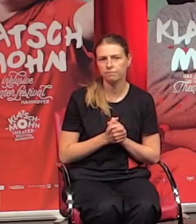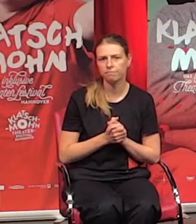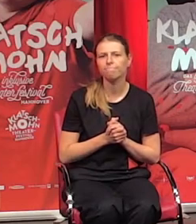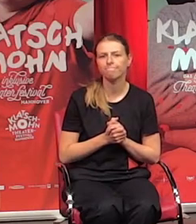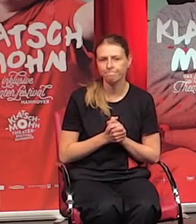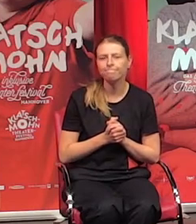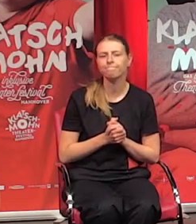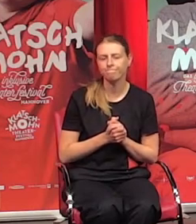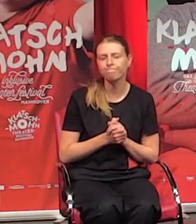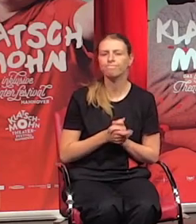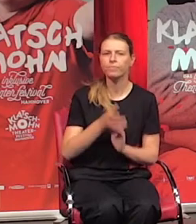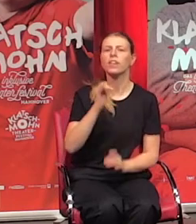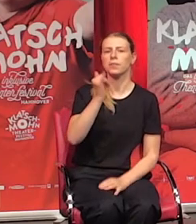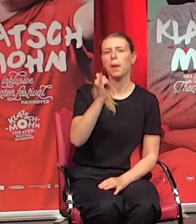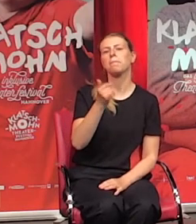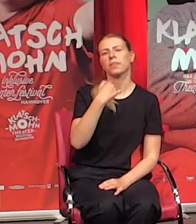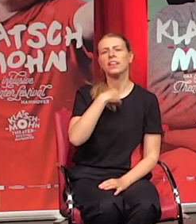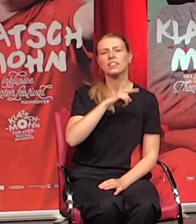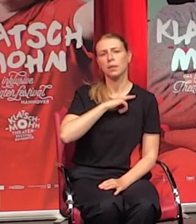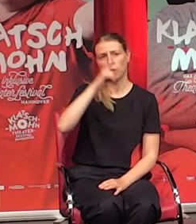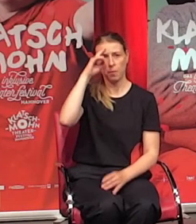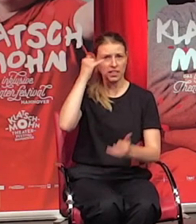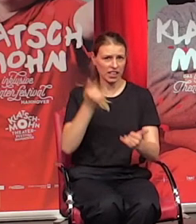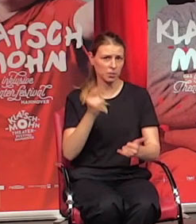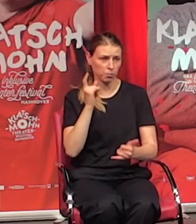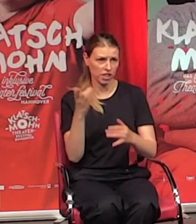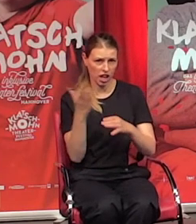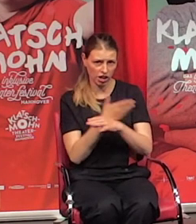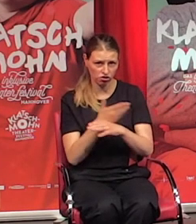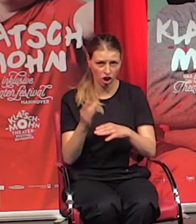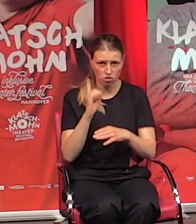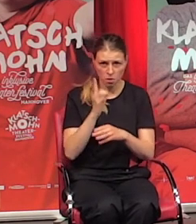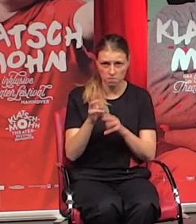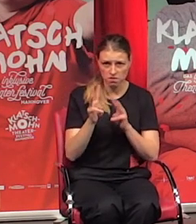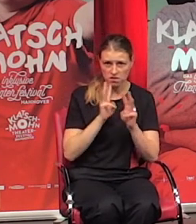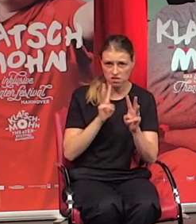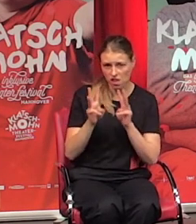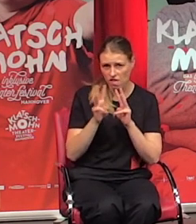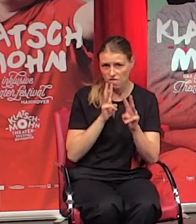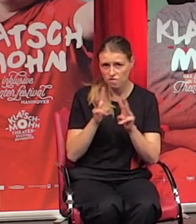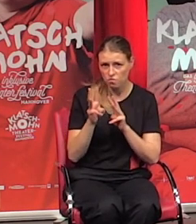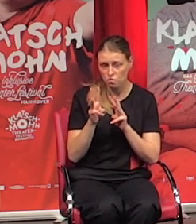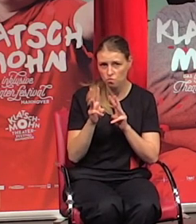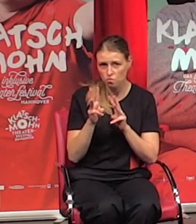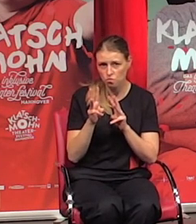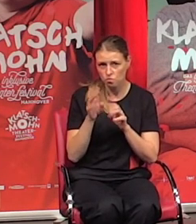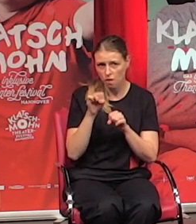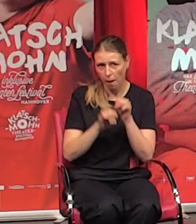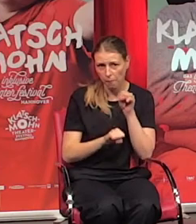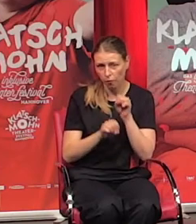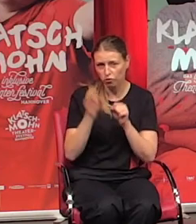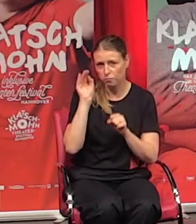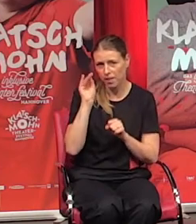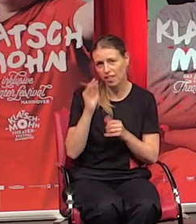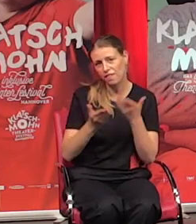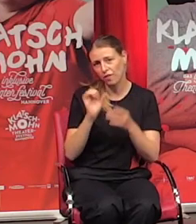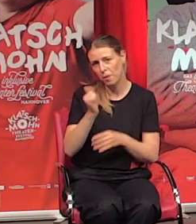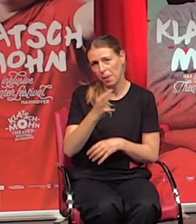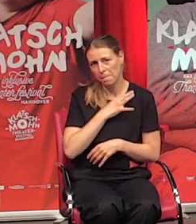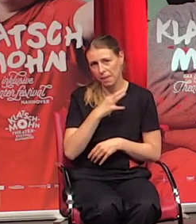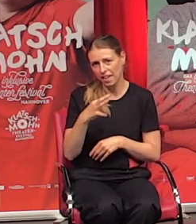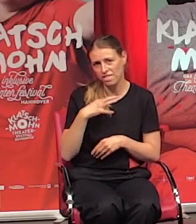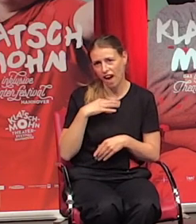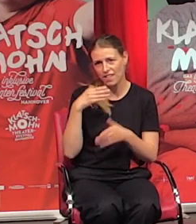Ich glaube, wir müssen jetzt uns entscheiden, dass wir dieses Gespräch auf privater Ebene nochmal fortsetzen, liebe